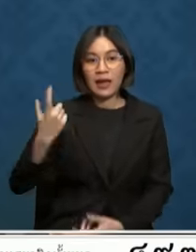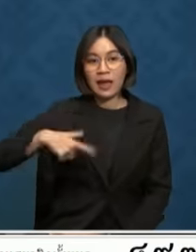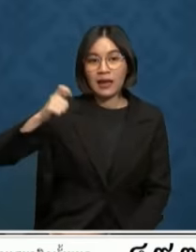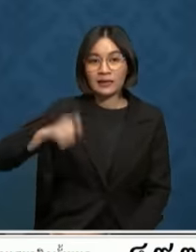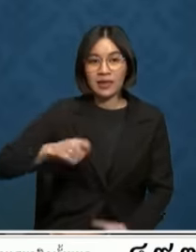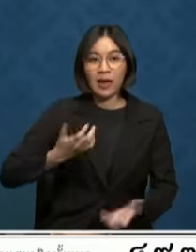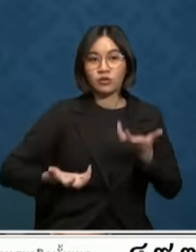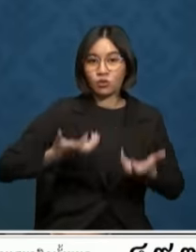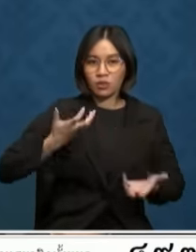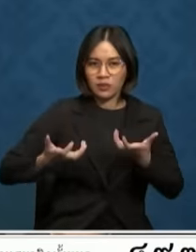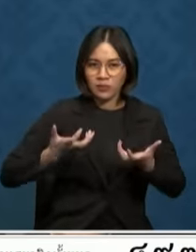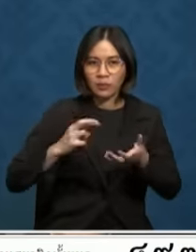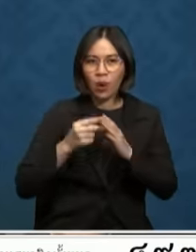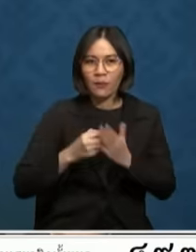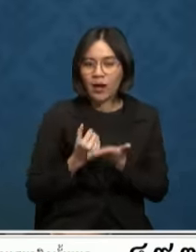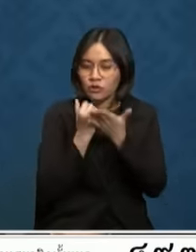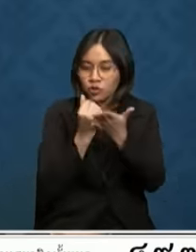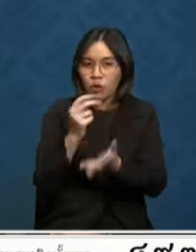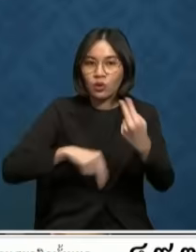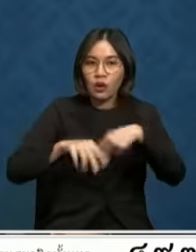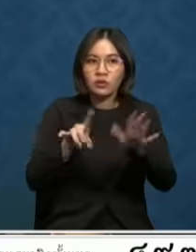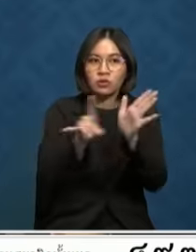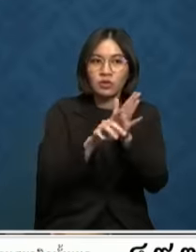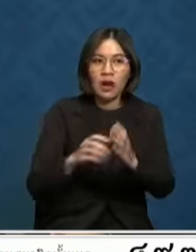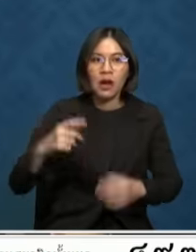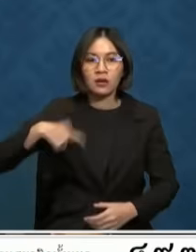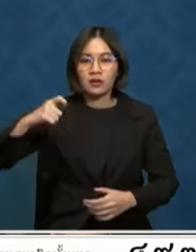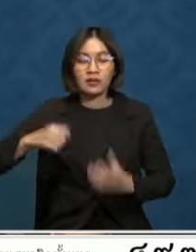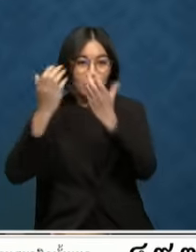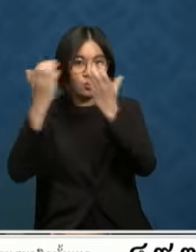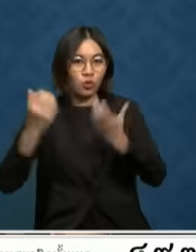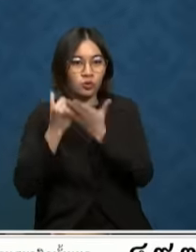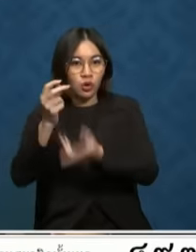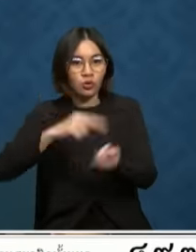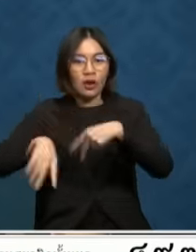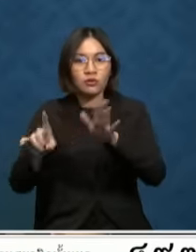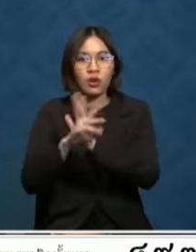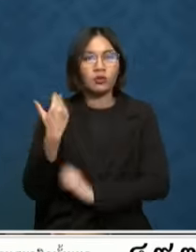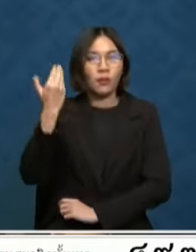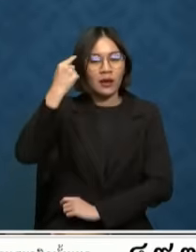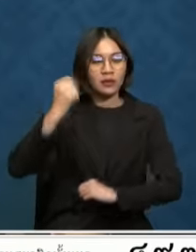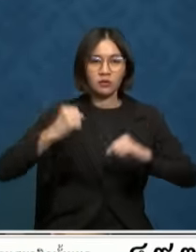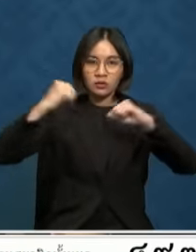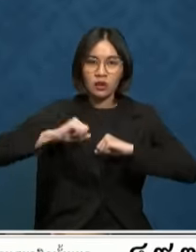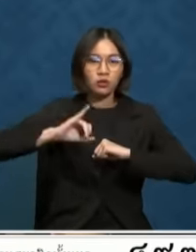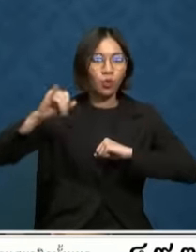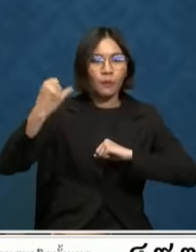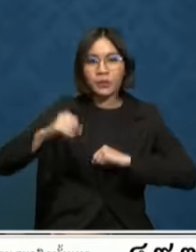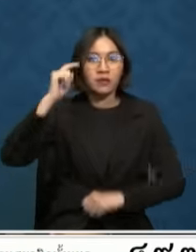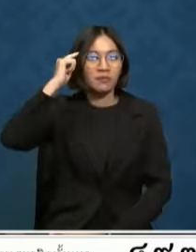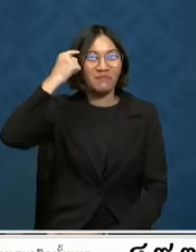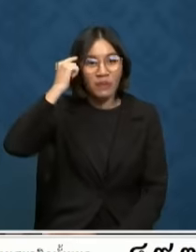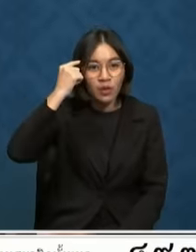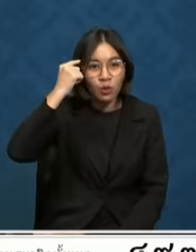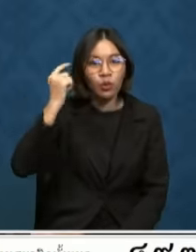ยุติธรรมเป็นที่พึ่งสุดท้ายให้ศาลรัฐธรรมนูญเป็นที่พึ่งสุดท้ายที่ผ่านมาท่านตัดสินถูกหรือเปล่าไม่รู้และกับ